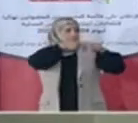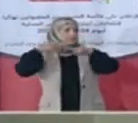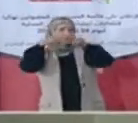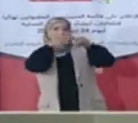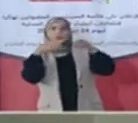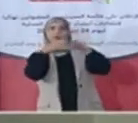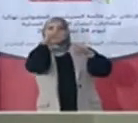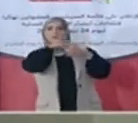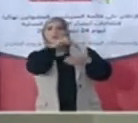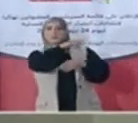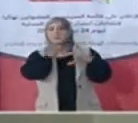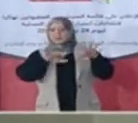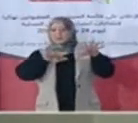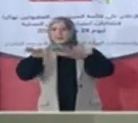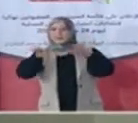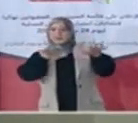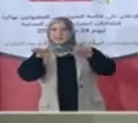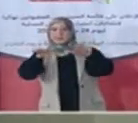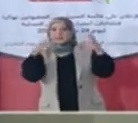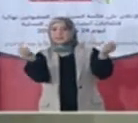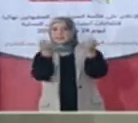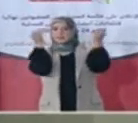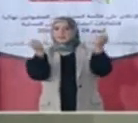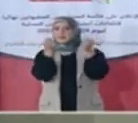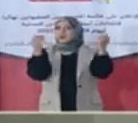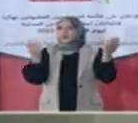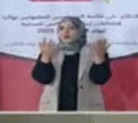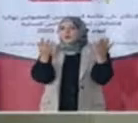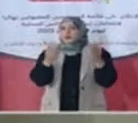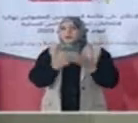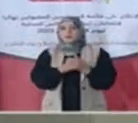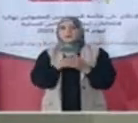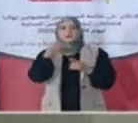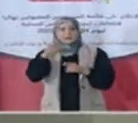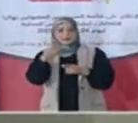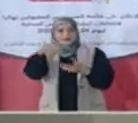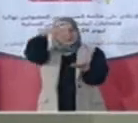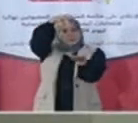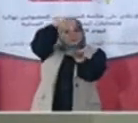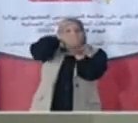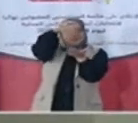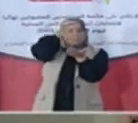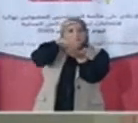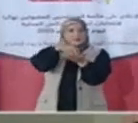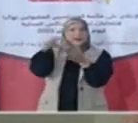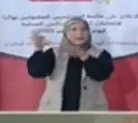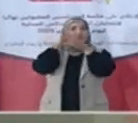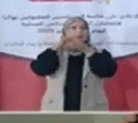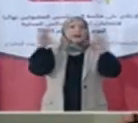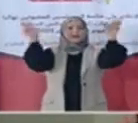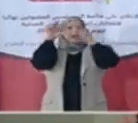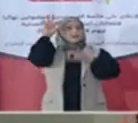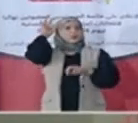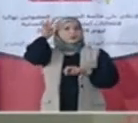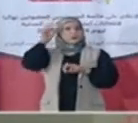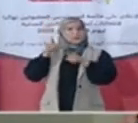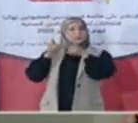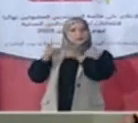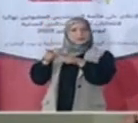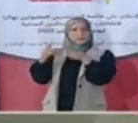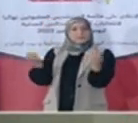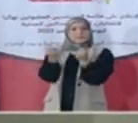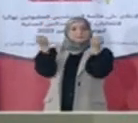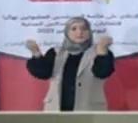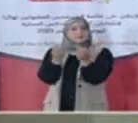أن نغيروا الاستراتيجية تغطية الحملات من تغطية مركزية في استوديوهات التلفزة الوطنية في إطار شكل حصص